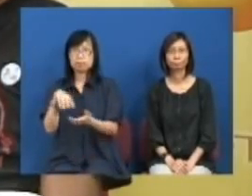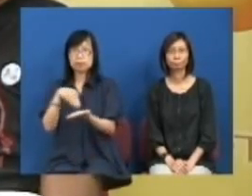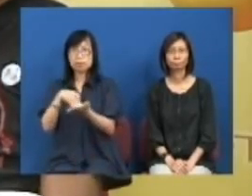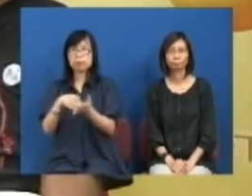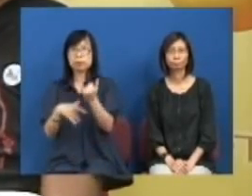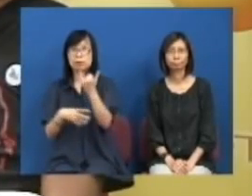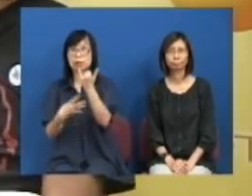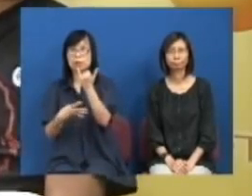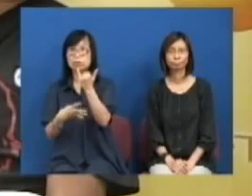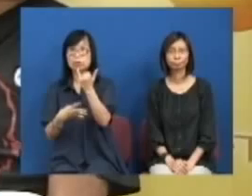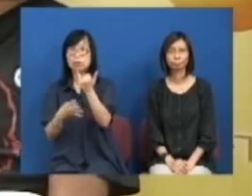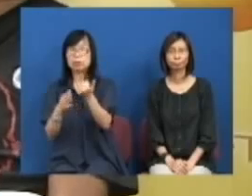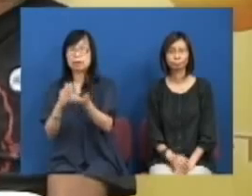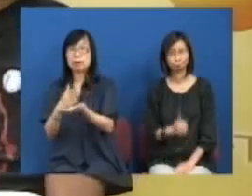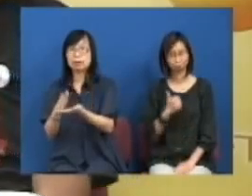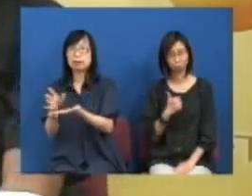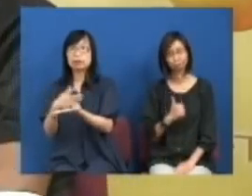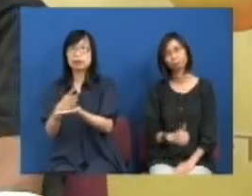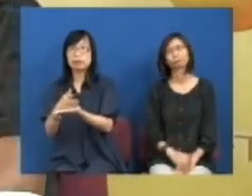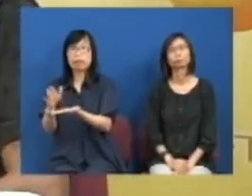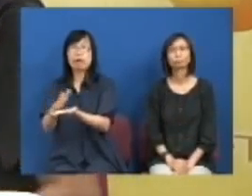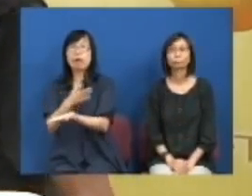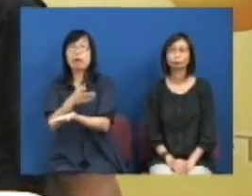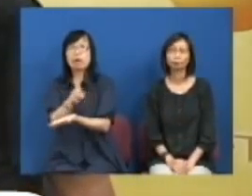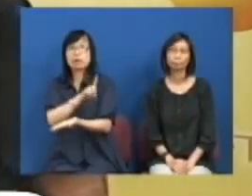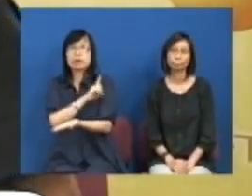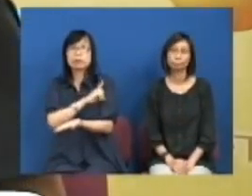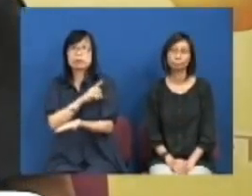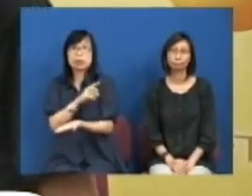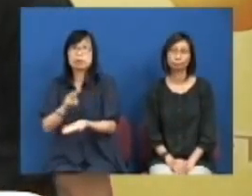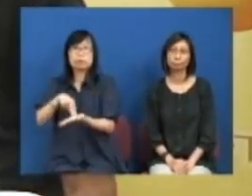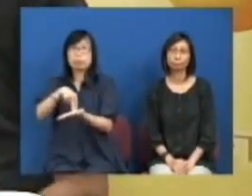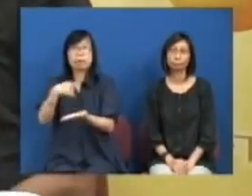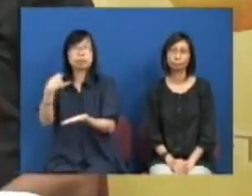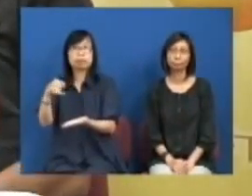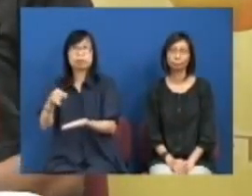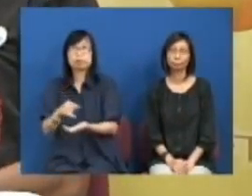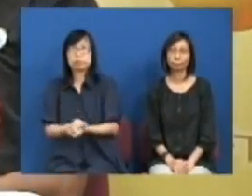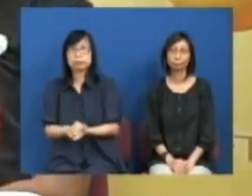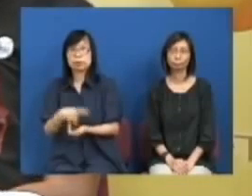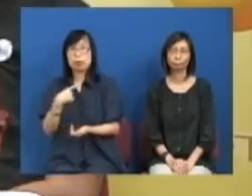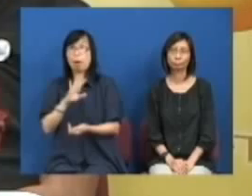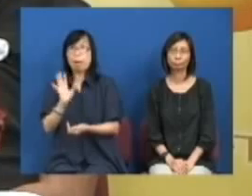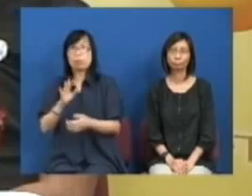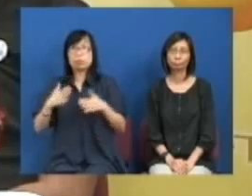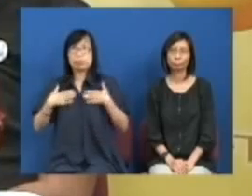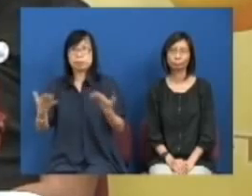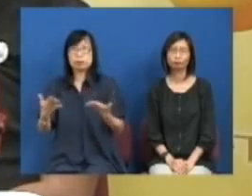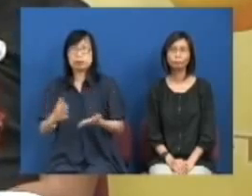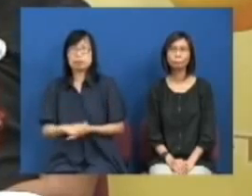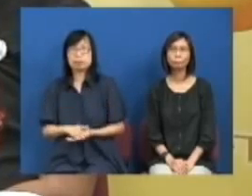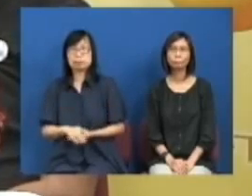第一就是你要分庭抗禮，你要自己搞，咁自己搞唔到嘅話，咁你就即時表達唔到你自己啦。咁其實你